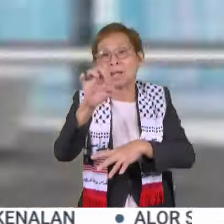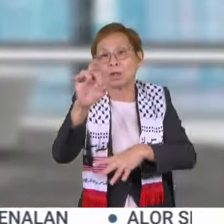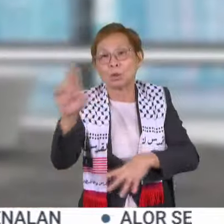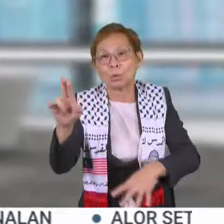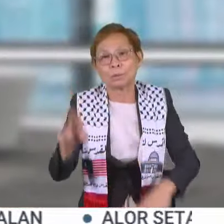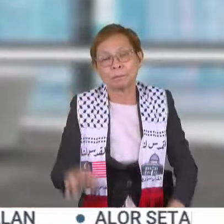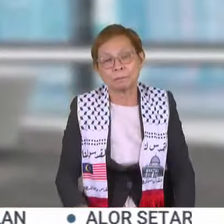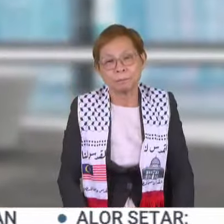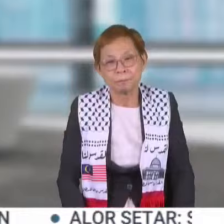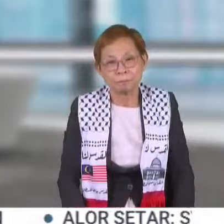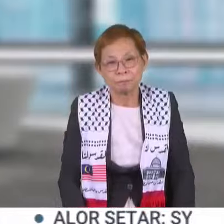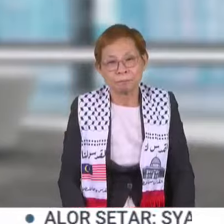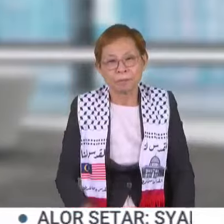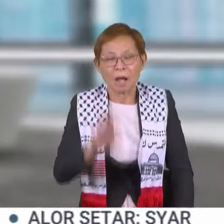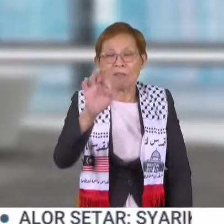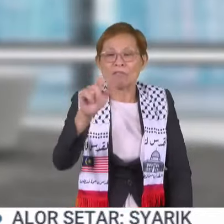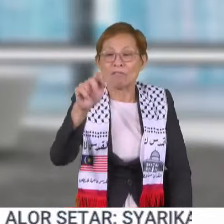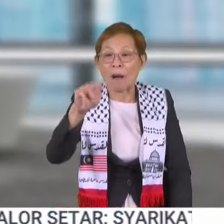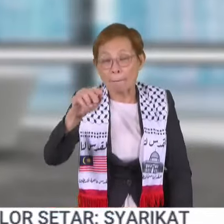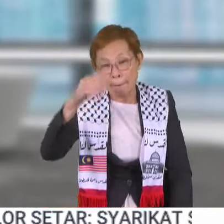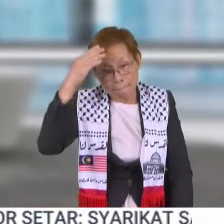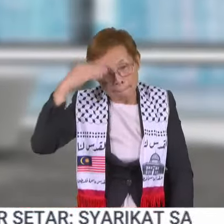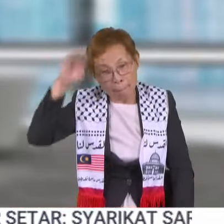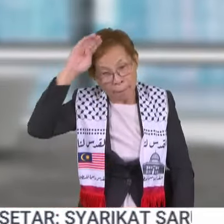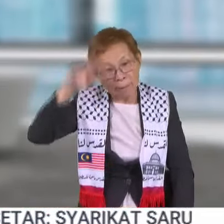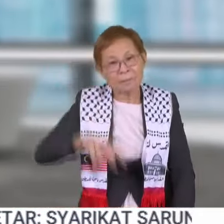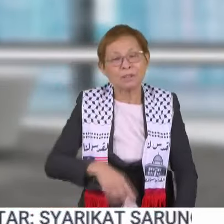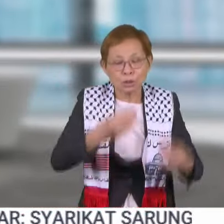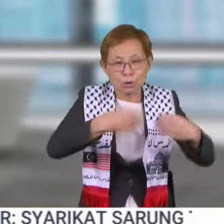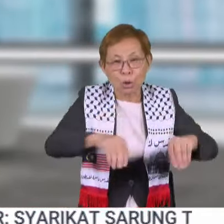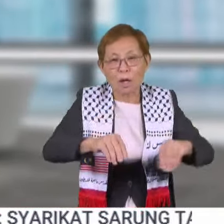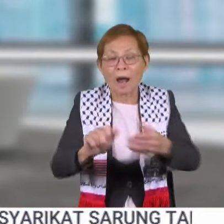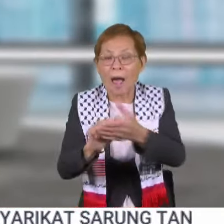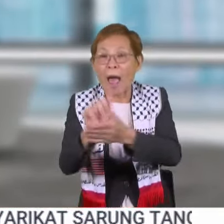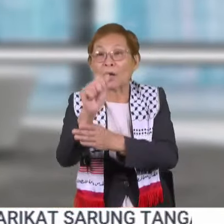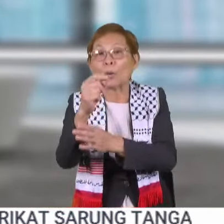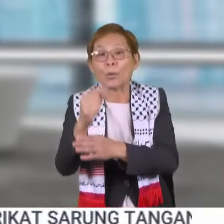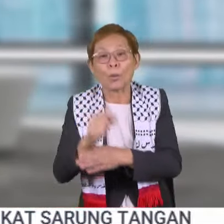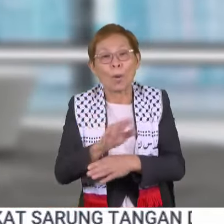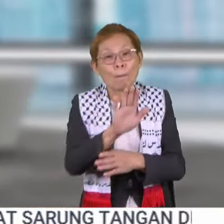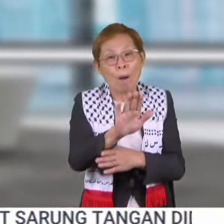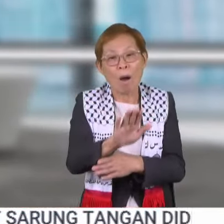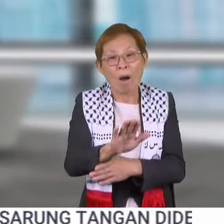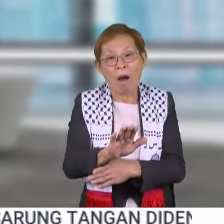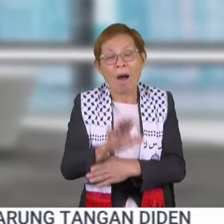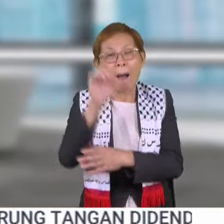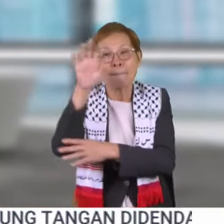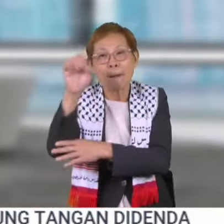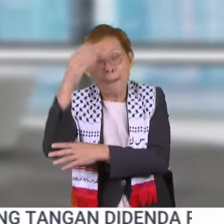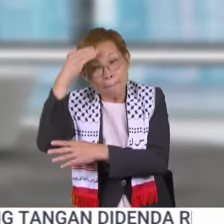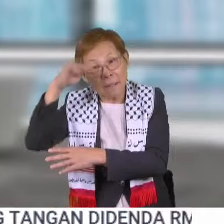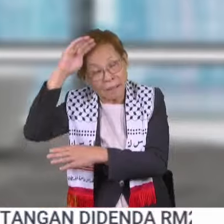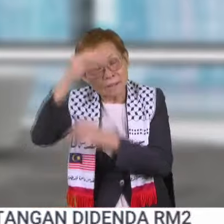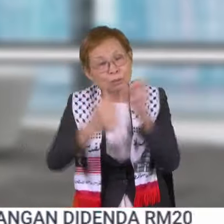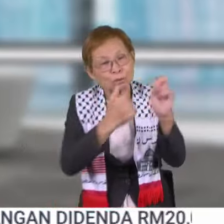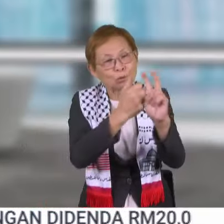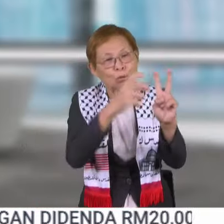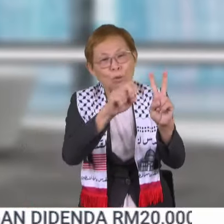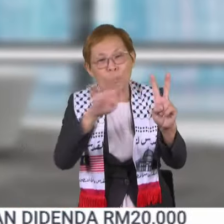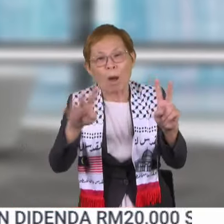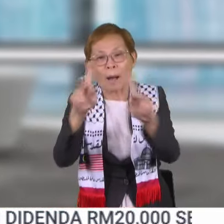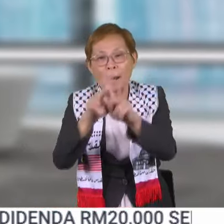bidor Farma Perlis melaksanakan program jualan agromadani Sempena pesta angin timur Perlis 2024 di